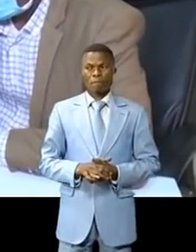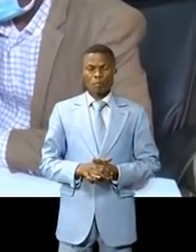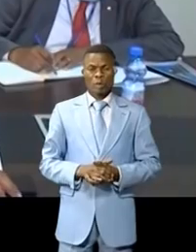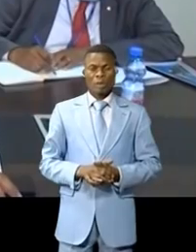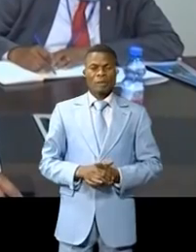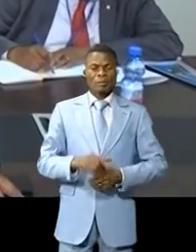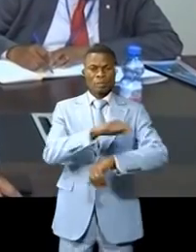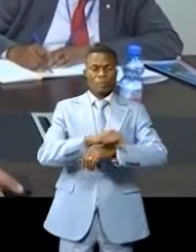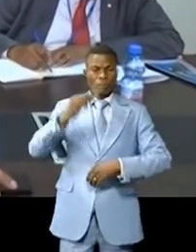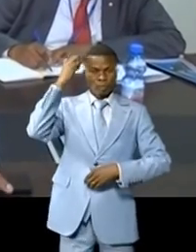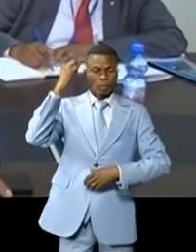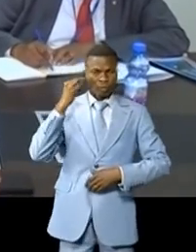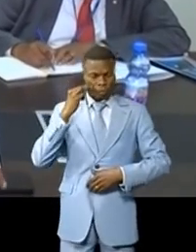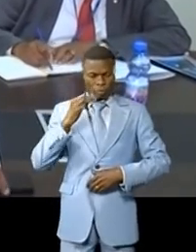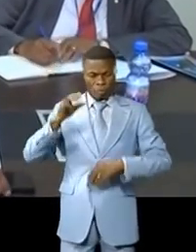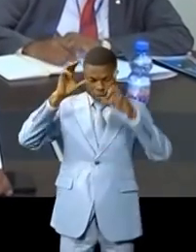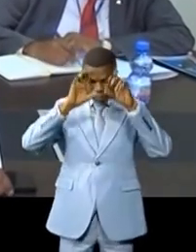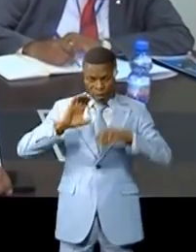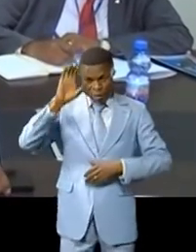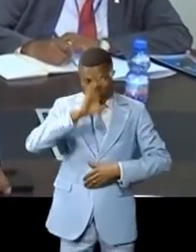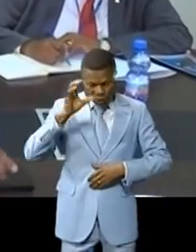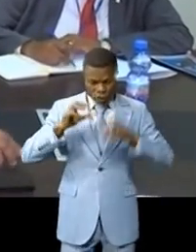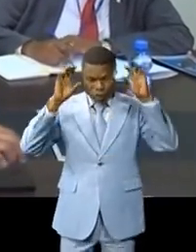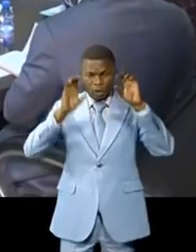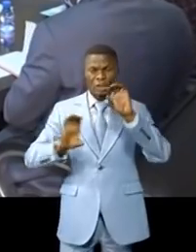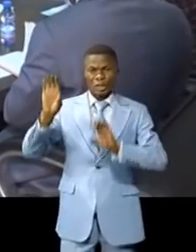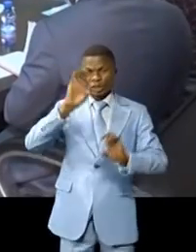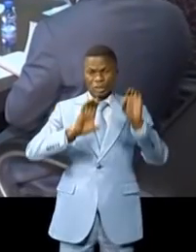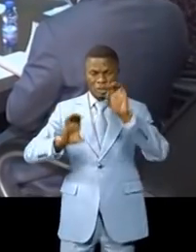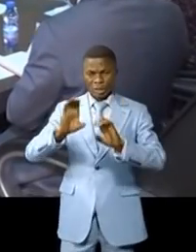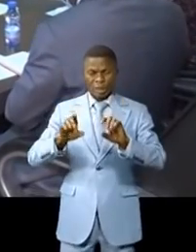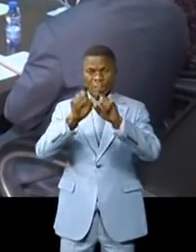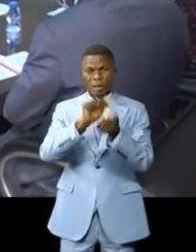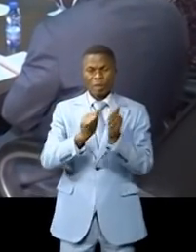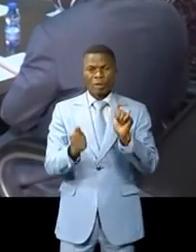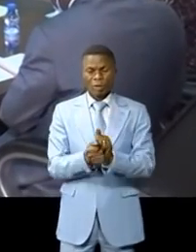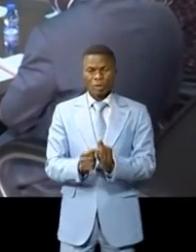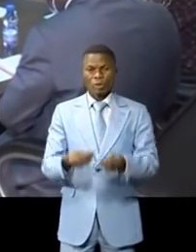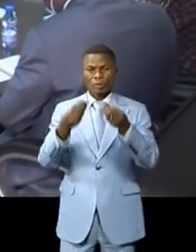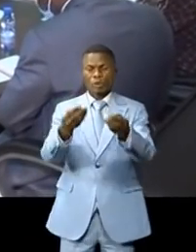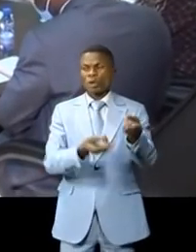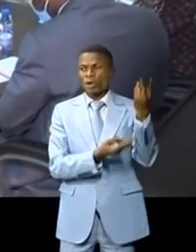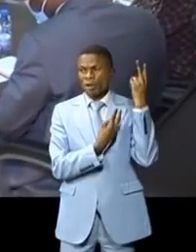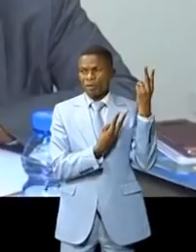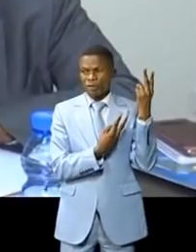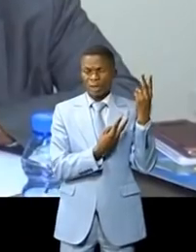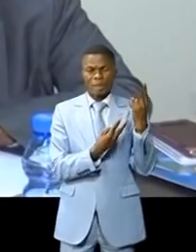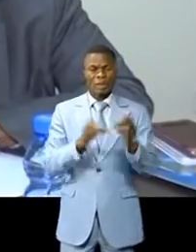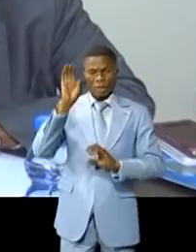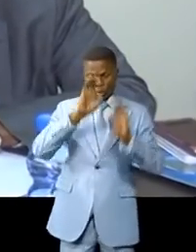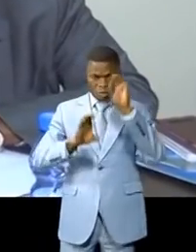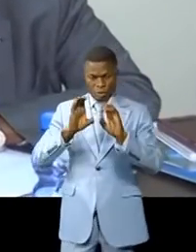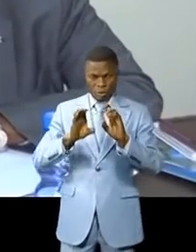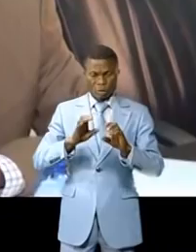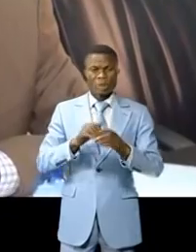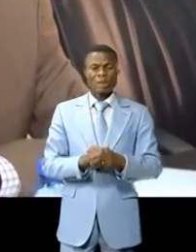et de l'innovation technologique et l'UNESCO autour de la validation de la politique de la valorisation nationale des sciences par